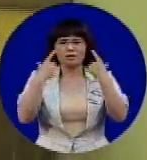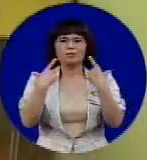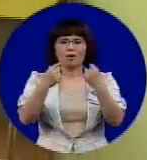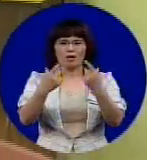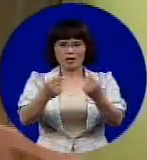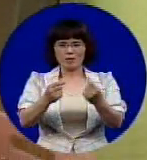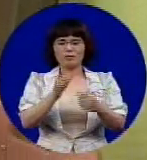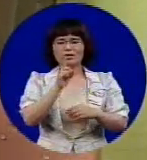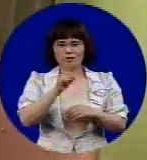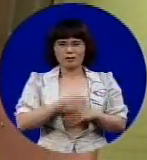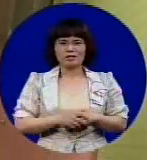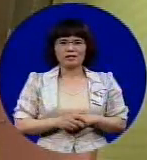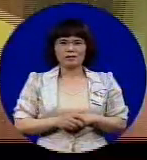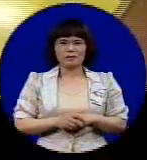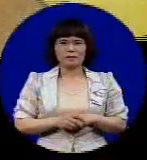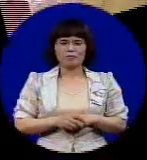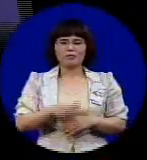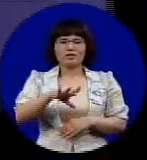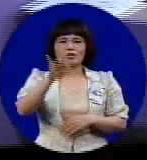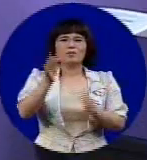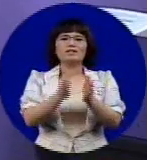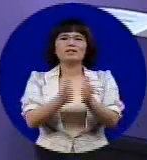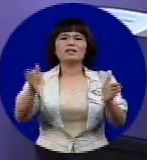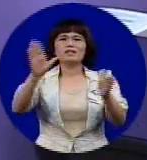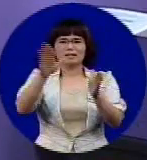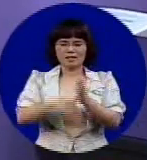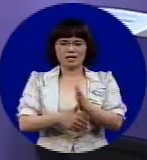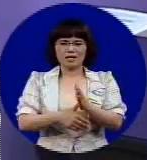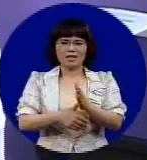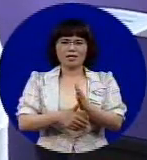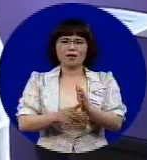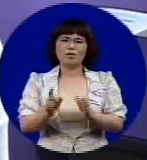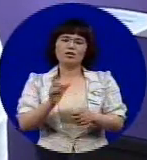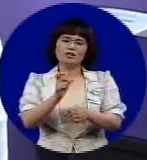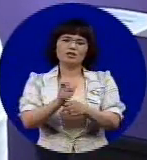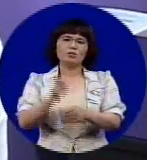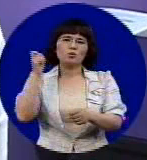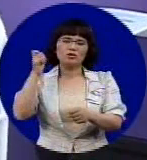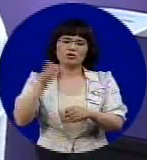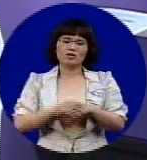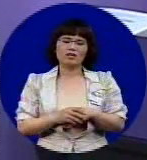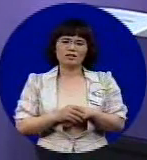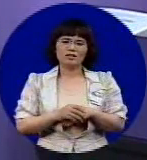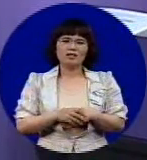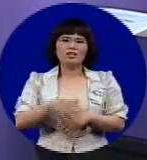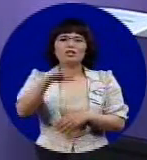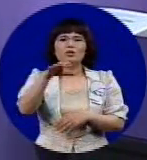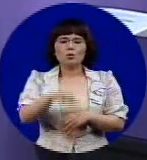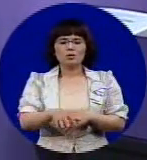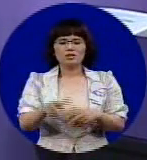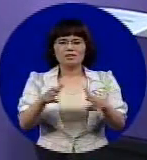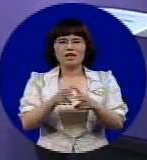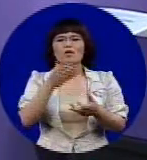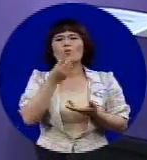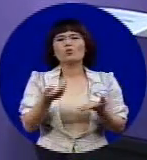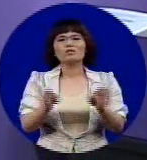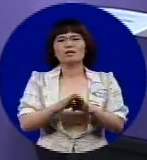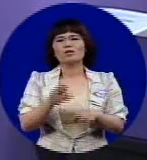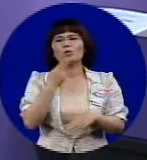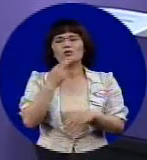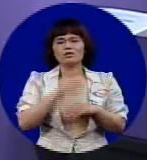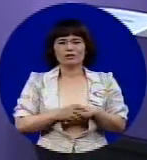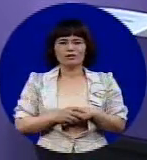노력은 변함이 없을 거라고 합니다. 처음에 시작할 때 15년 전에는 10년 전만 해도 여기 장애인